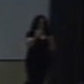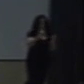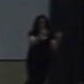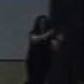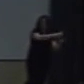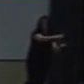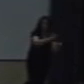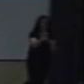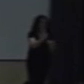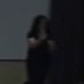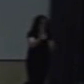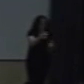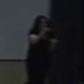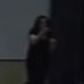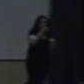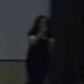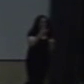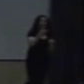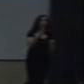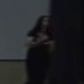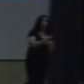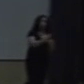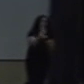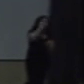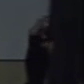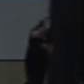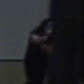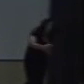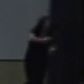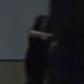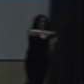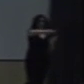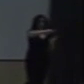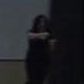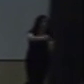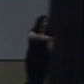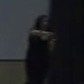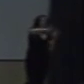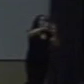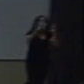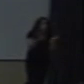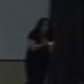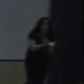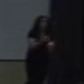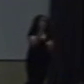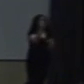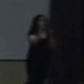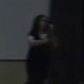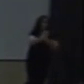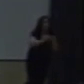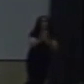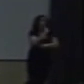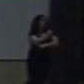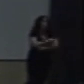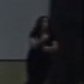la informació que ha passat aquell dia al món, a Espanya, a Catalunya, d'esports o d'economia, i d'altra banda, clar,